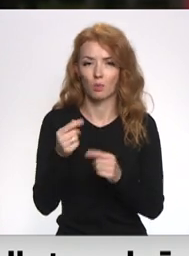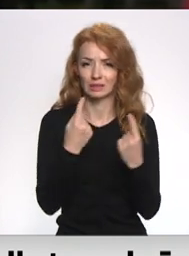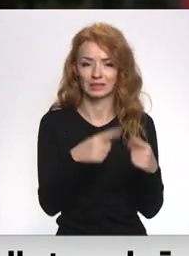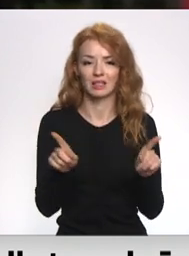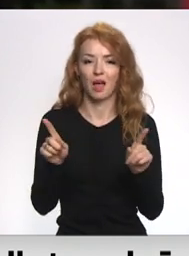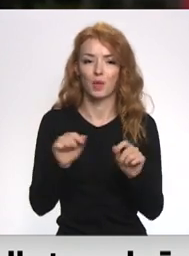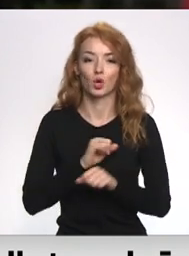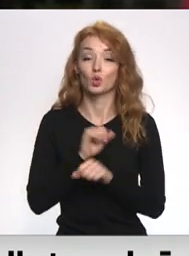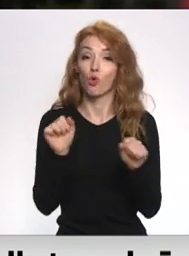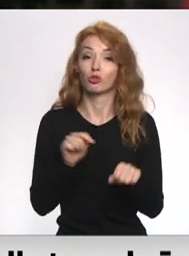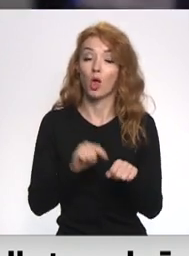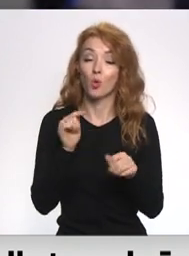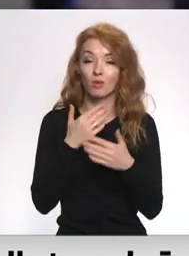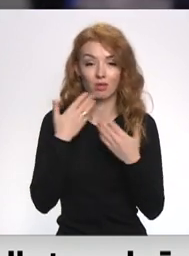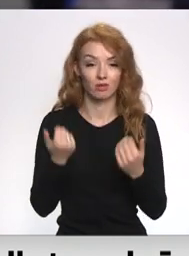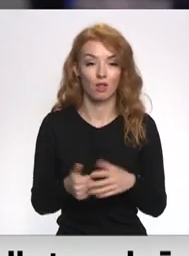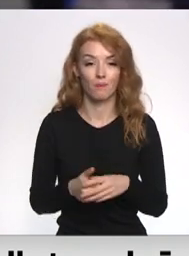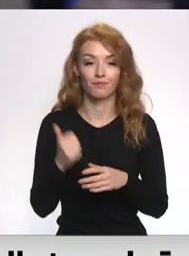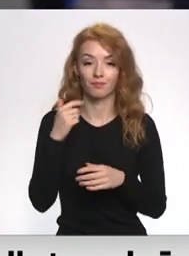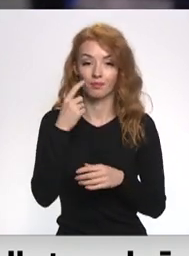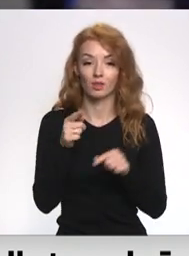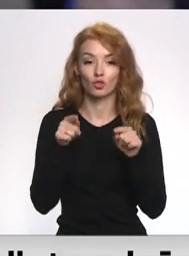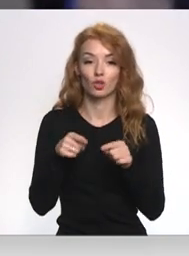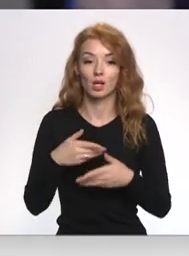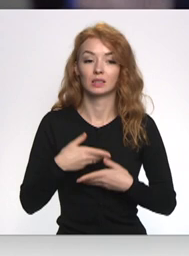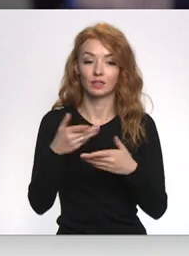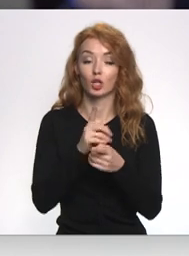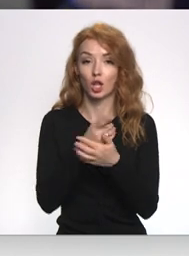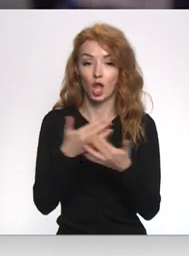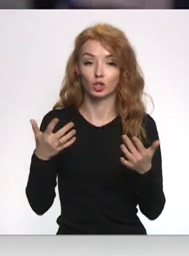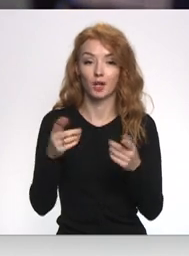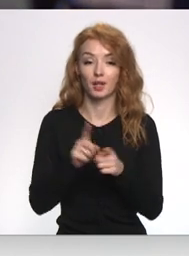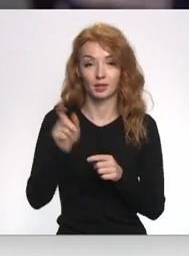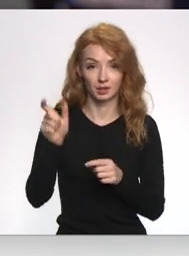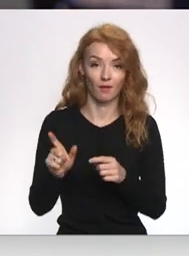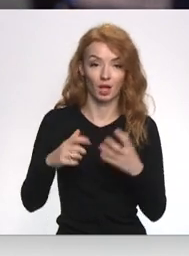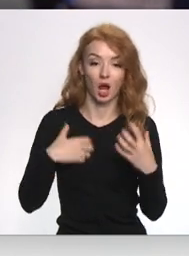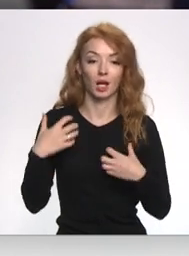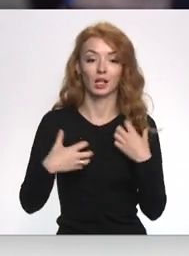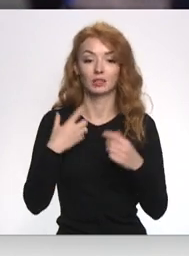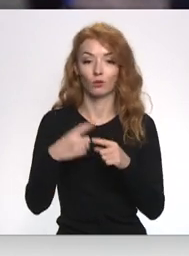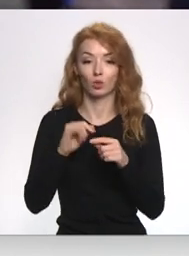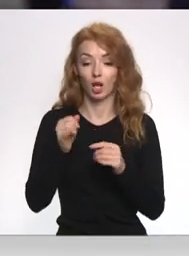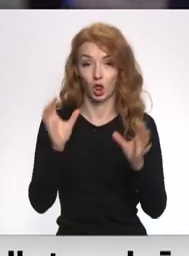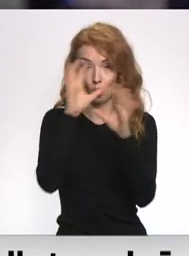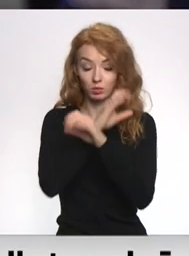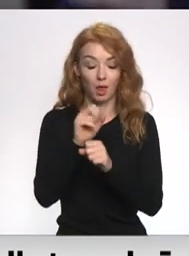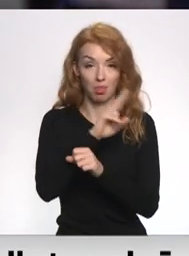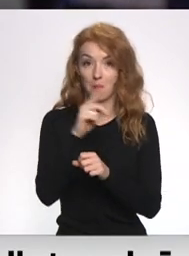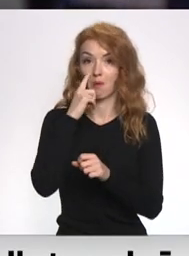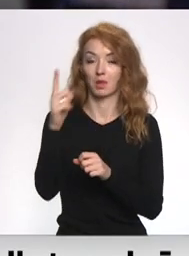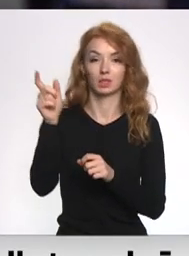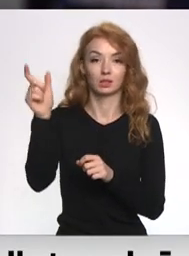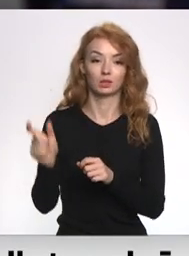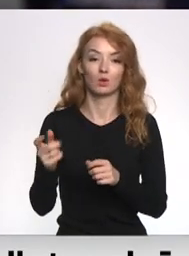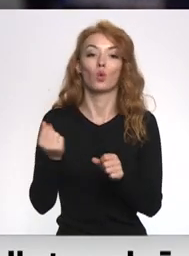Tāda droša sajūta īstenībā nav. Viss kaut kas ir šajā dzīvē, un cilvēki ir agresīvi, un ja tu tumsā nepamanīsi